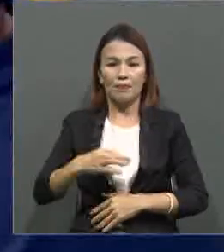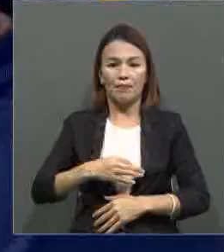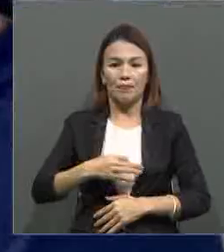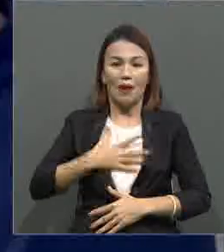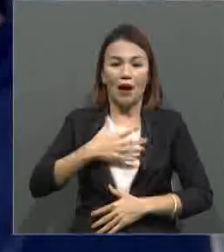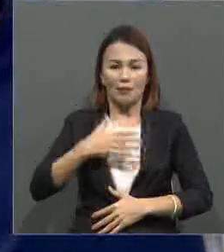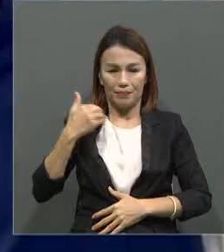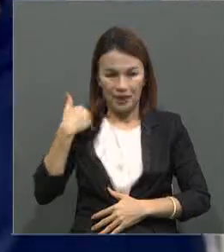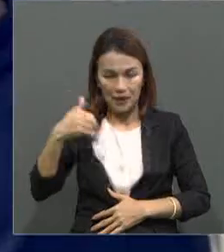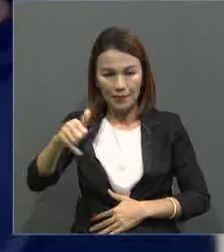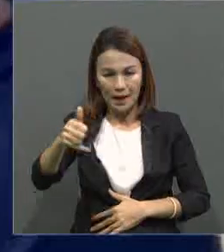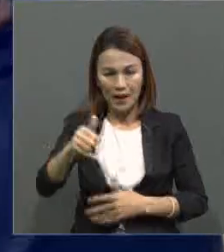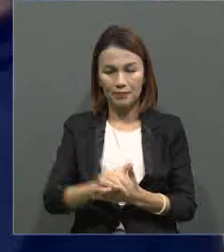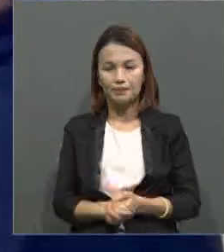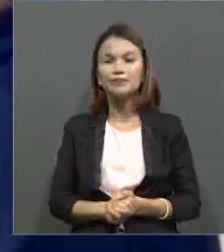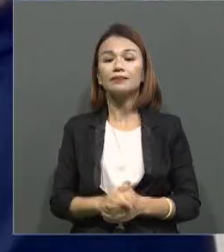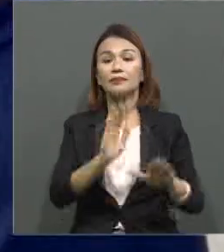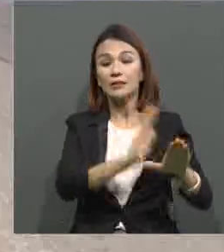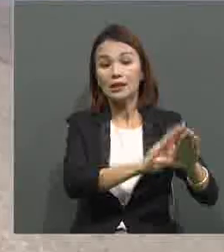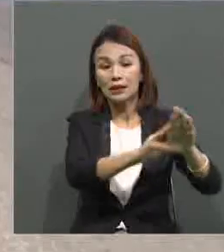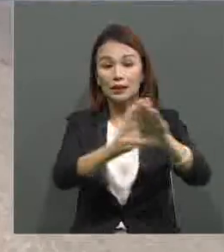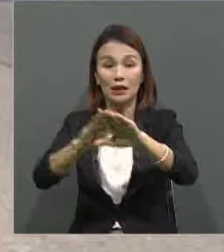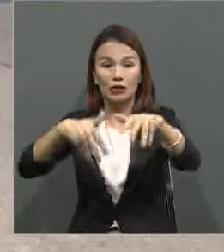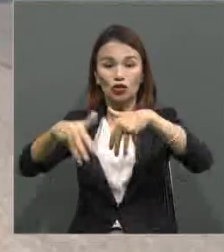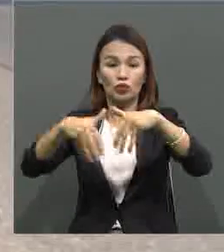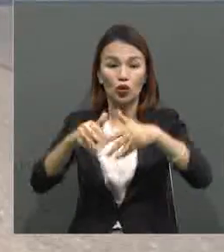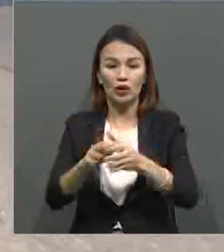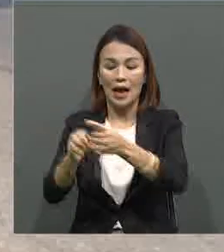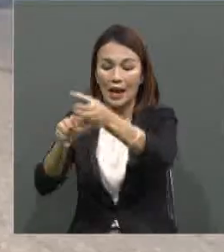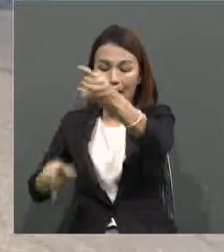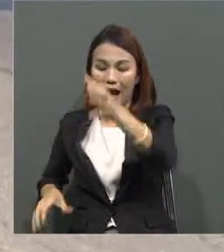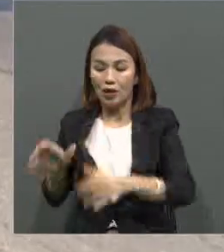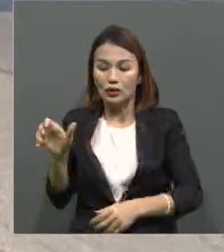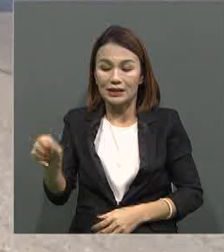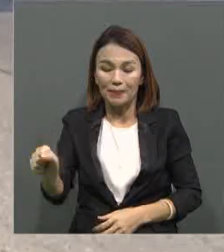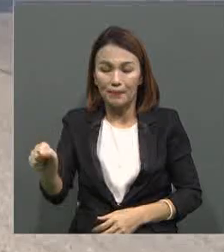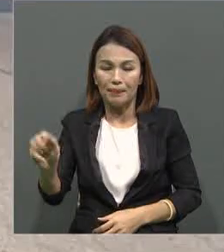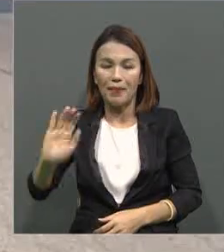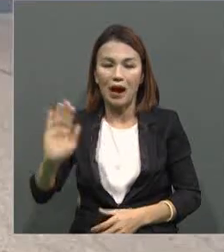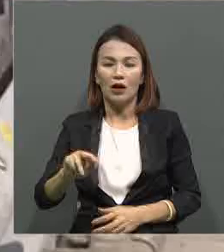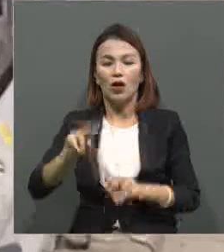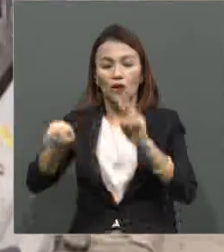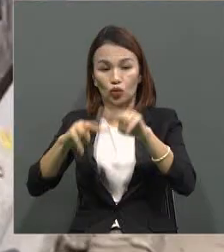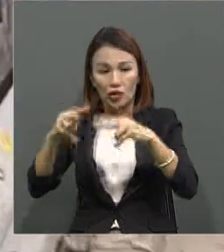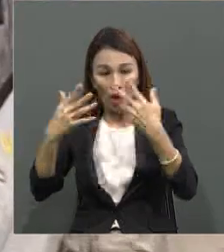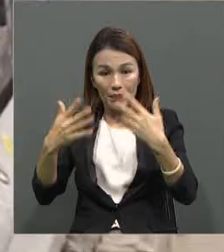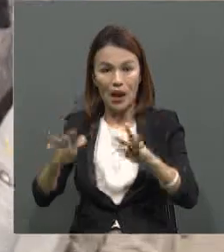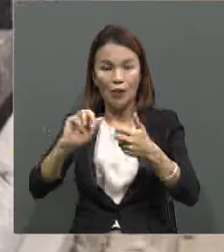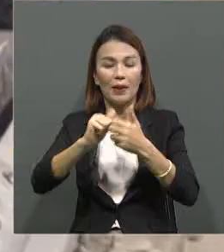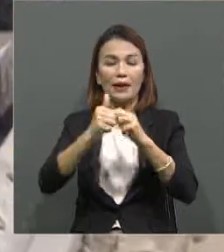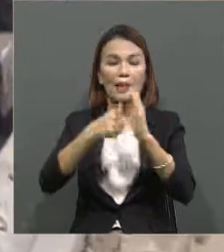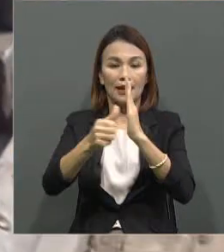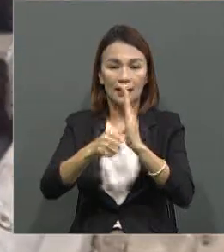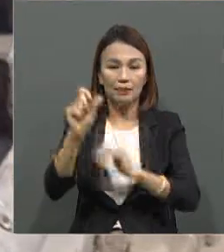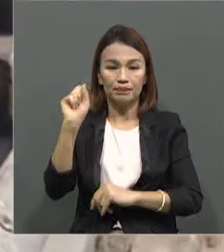เงี้ยค่ะแต่ว่าเบื้องต้นเนี่ยก็แจ้งเตือนประชาชนว่าอย่าเพิ่งจับราวสะพานลอยเดี๋ยวขอเวลาไปตรวจสอบแล้วก็จะแก้ปญหาให้ได้โดย